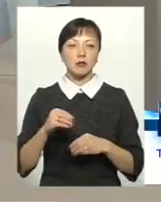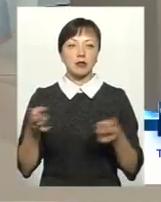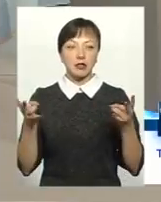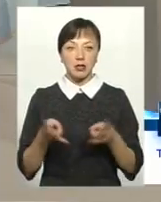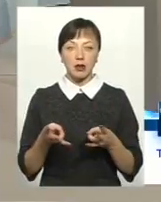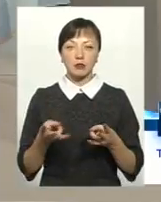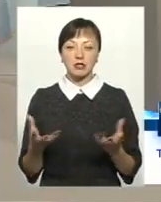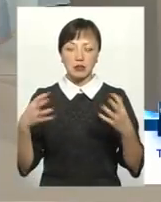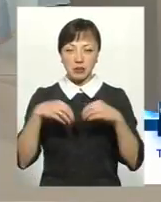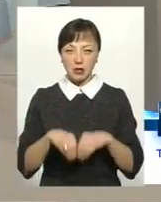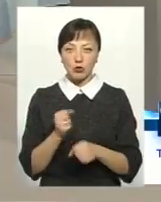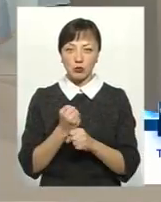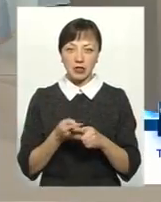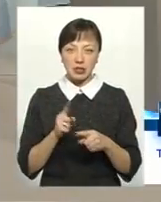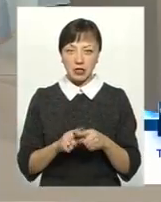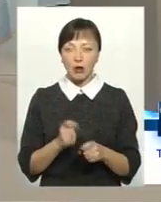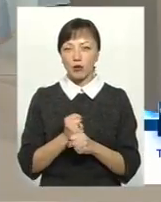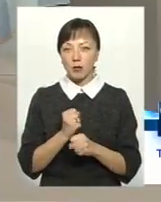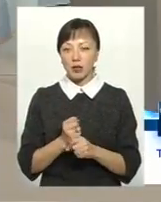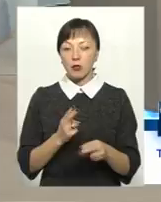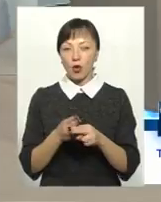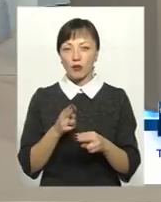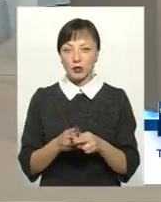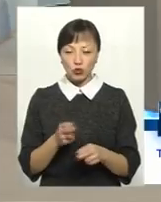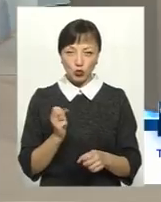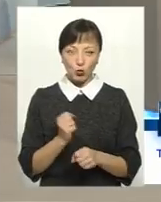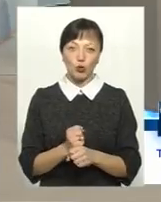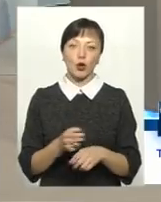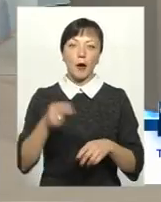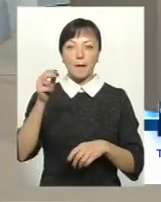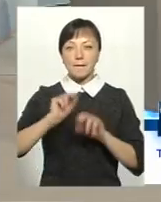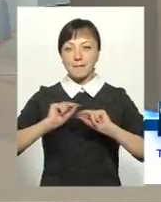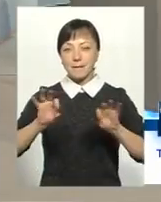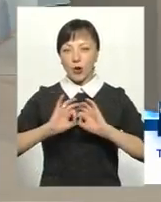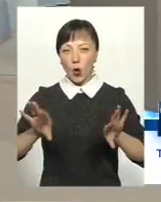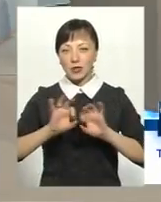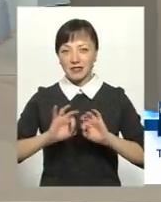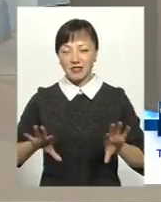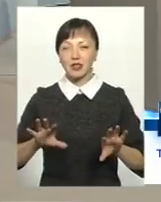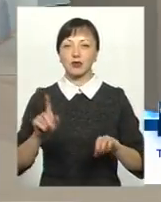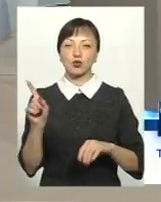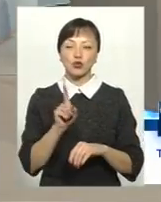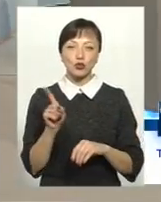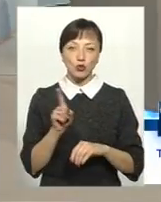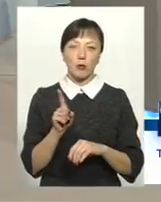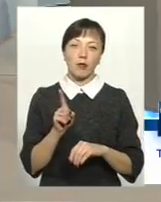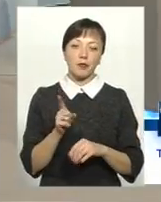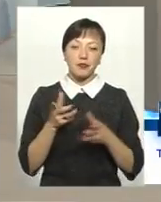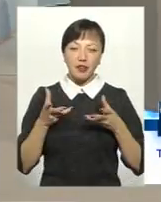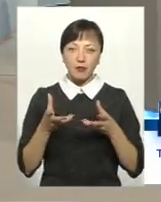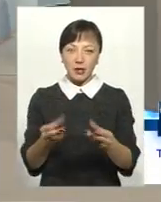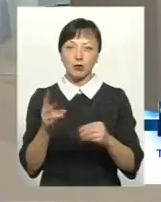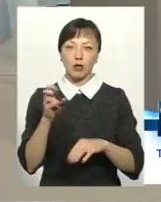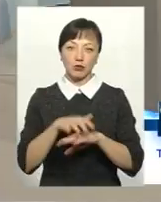треба з'єднатися і робити це. Робити профілактичну роботу, просвітницьку, таку, щоб вона вплинула дійсно